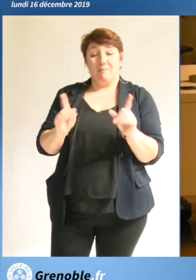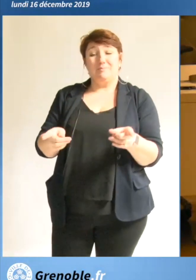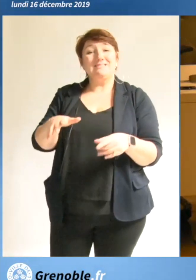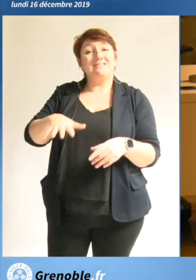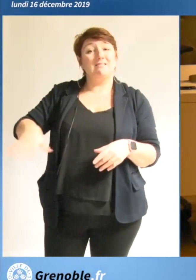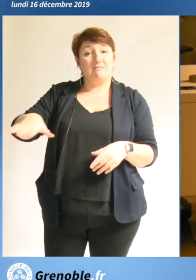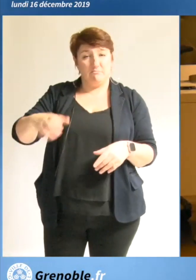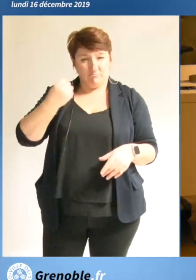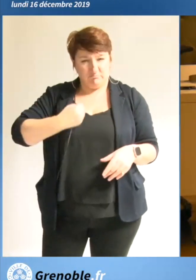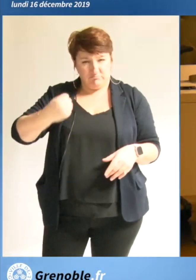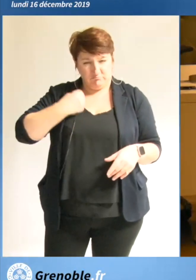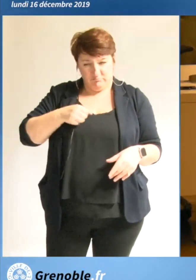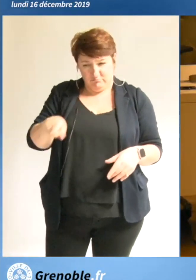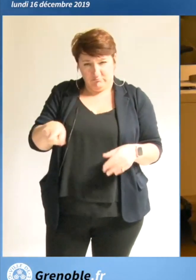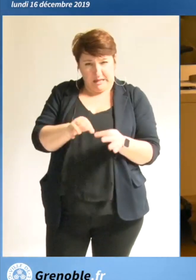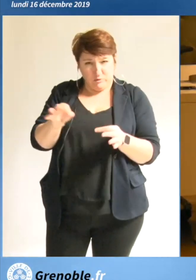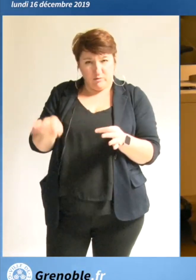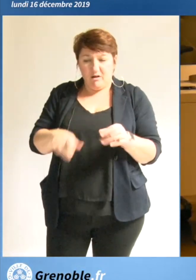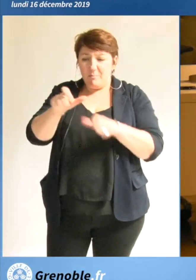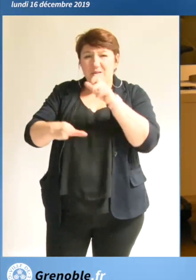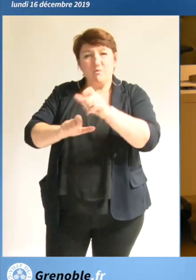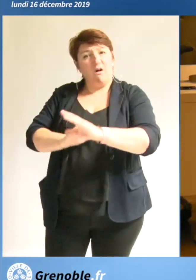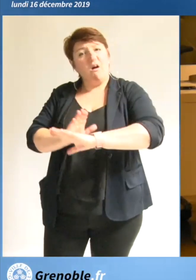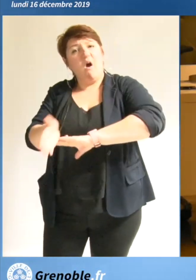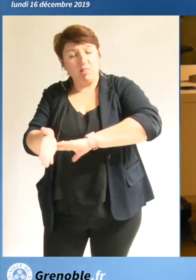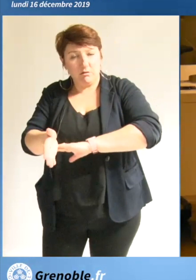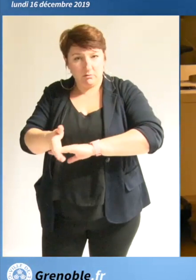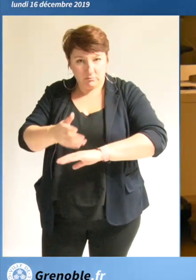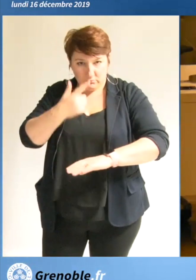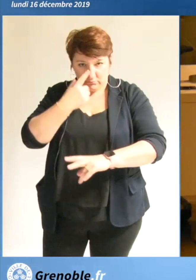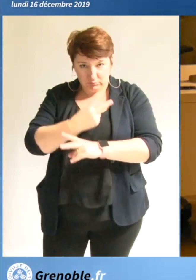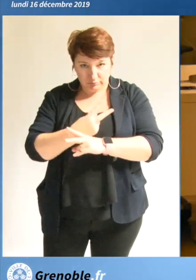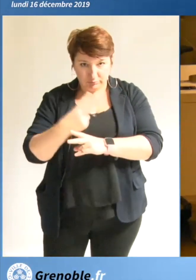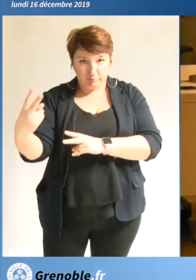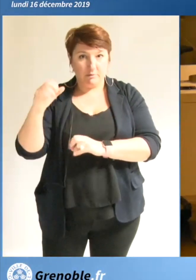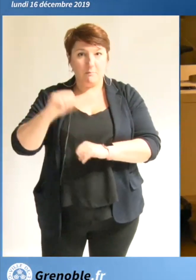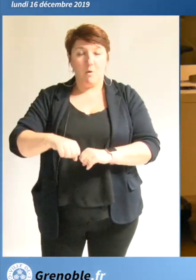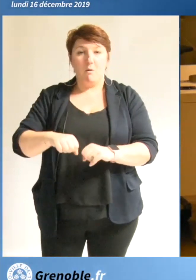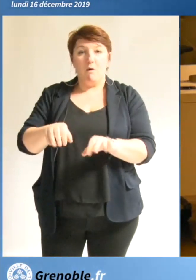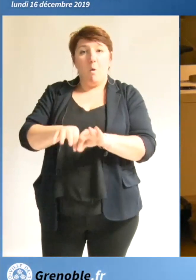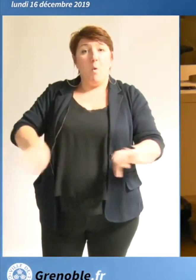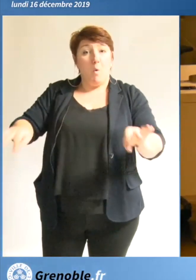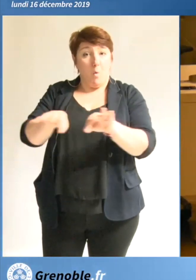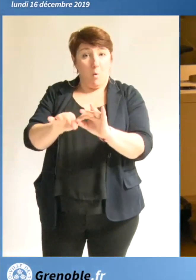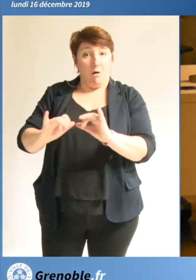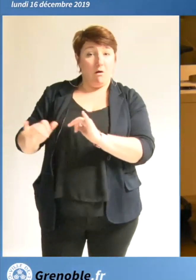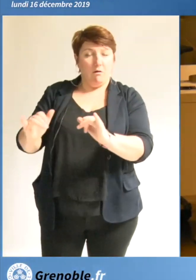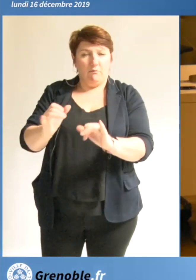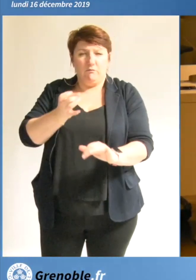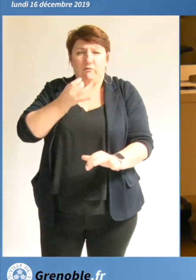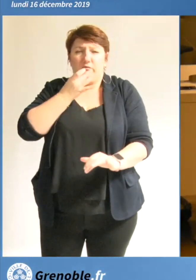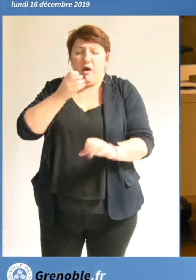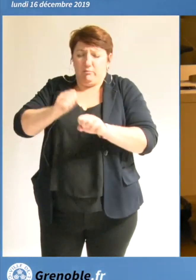telle qu'elle peut devenir dangereuse si des personnes s'introduisent dans le bâtiment. La cour est emplie de verre, le quartier privé